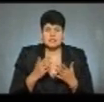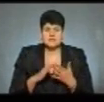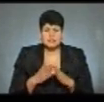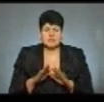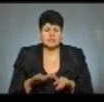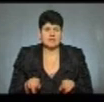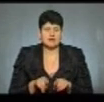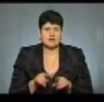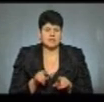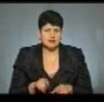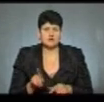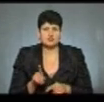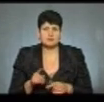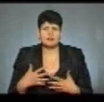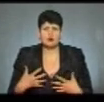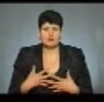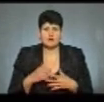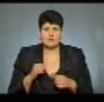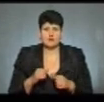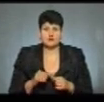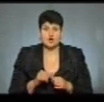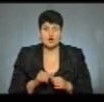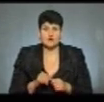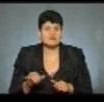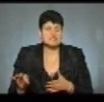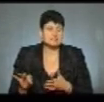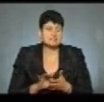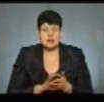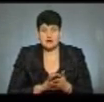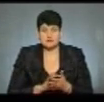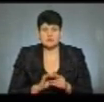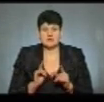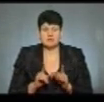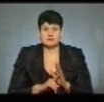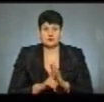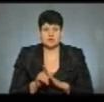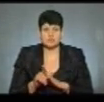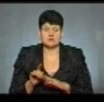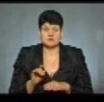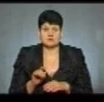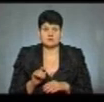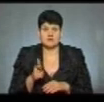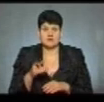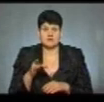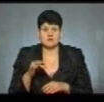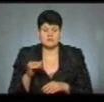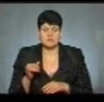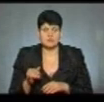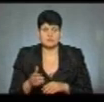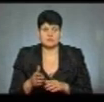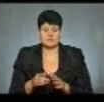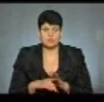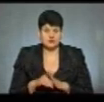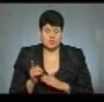дітей такий, що пневмонія може розвиватися зразу, спочатку навіть захворювання гострого респіраторного вірусної